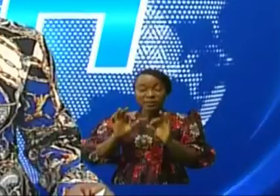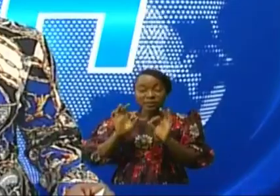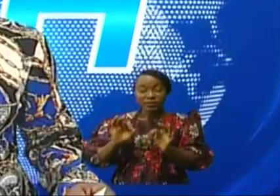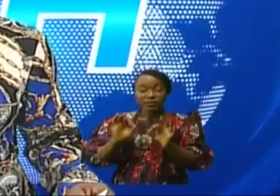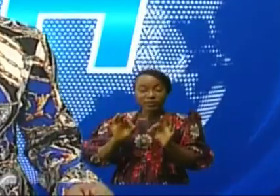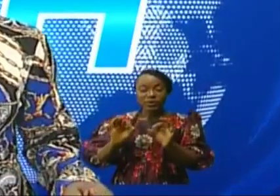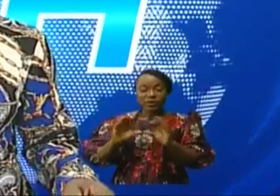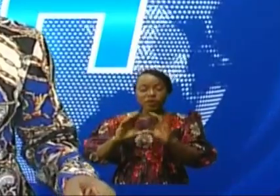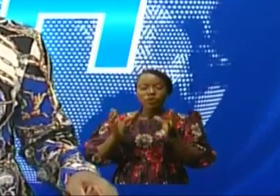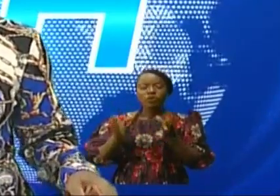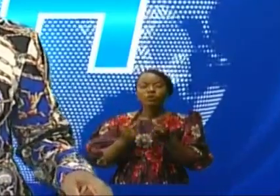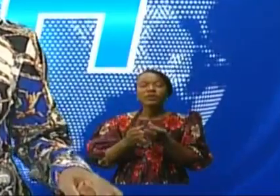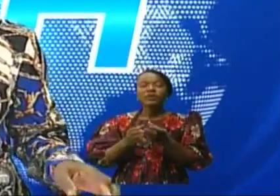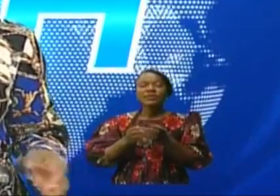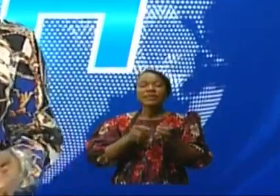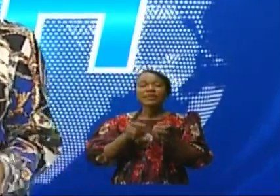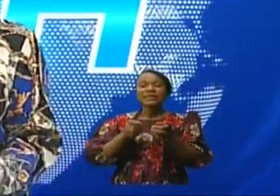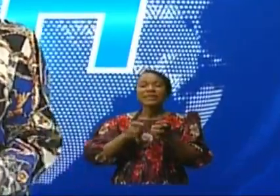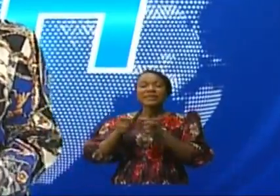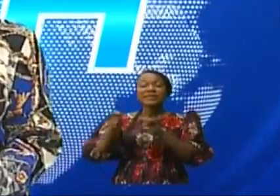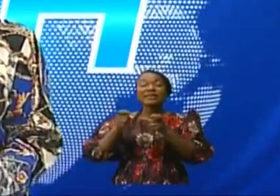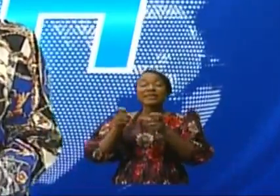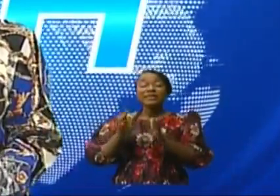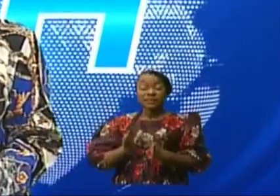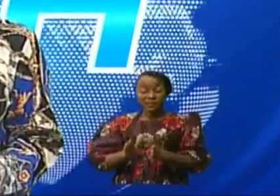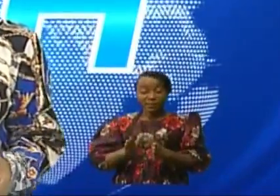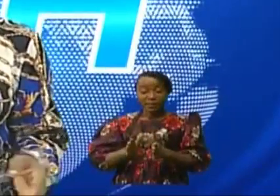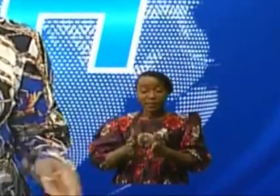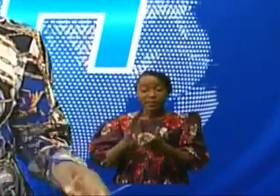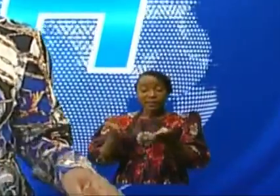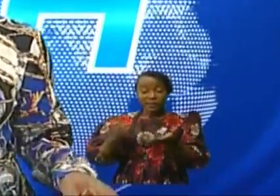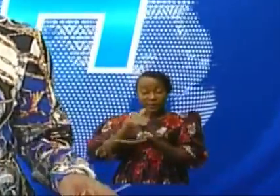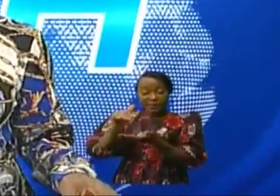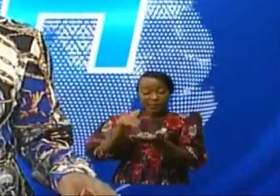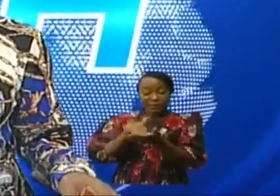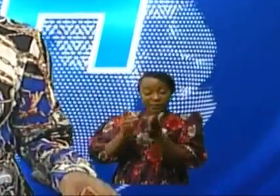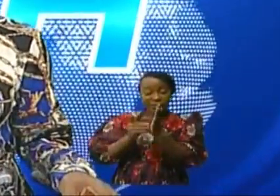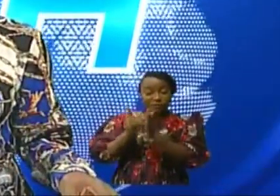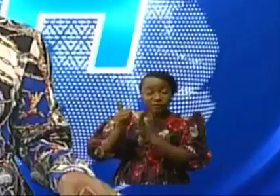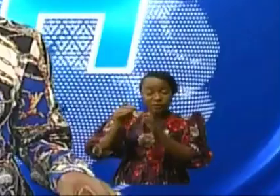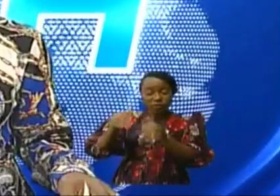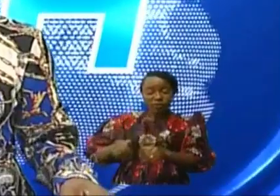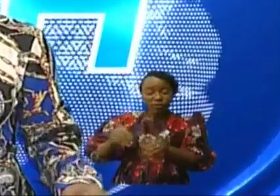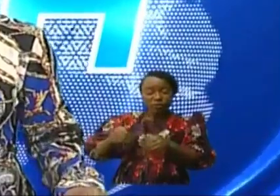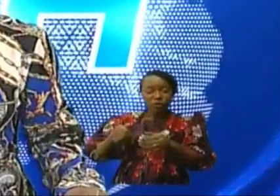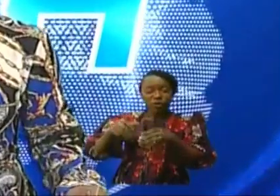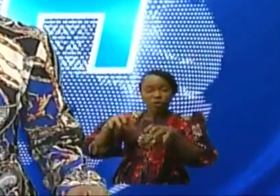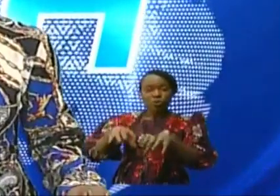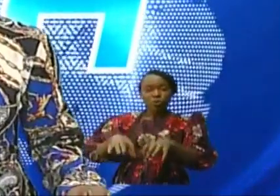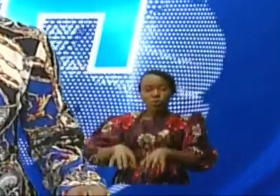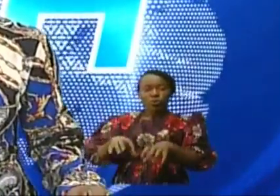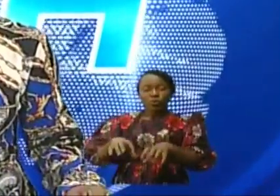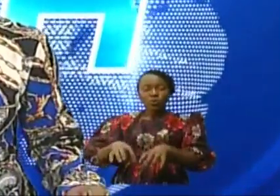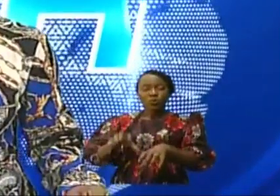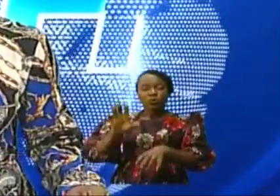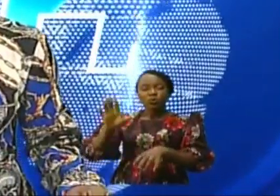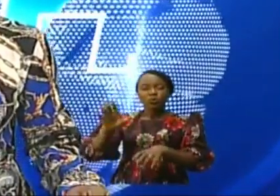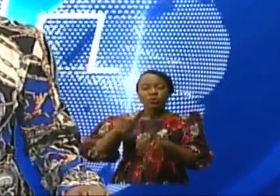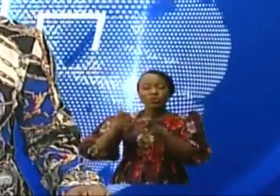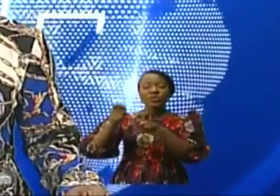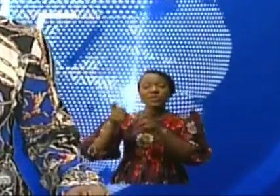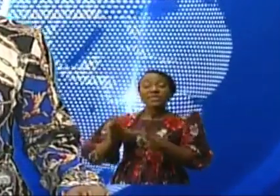a un nouveau comité directeur. Ce dernier s'active à redynamiser ce centre de développement agricole de la RDC. Son directeur général